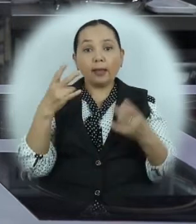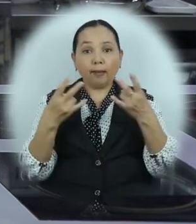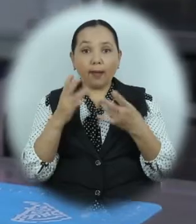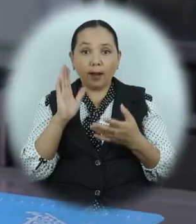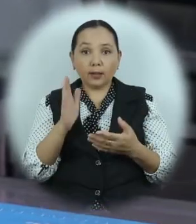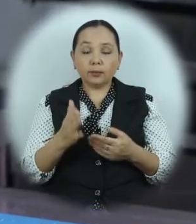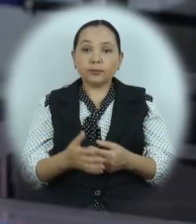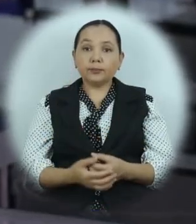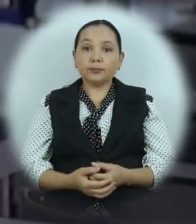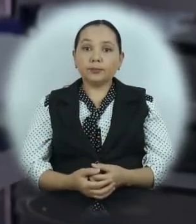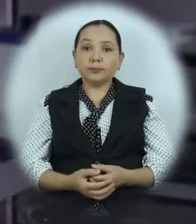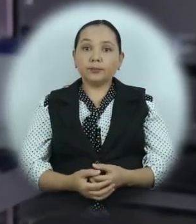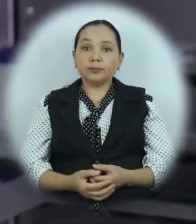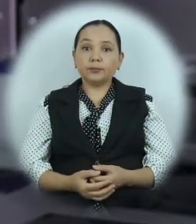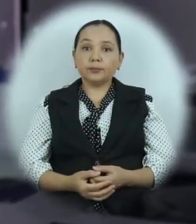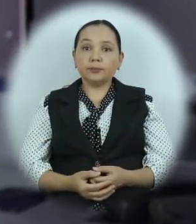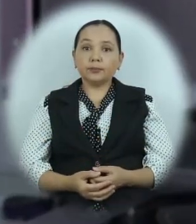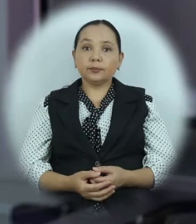kerak.